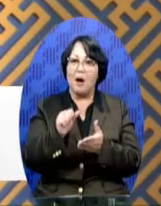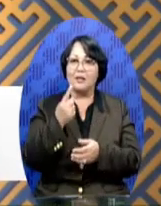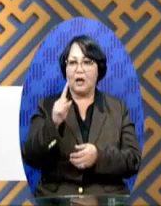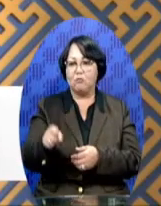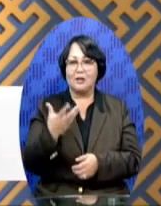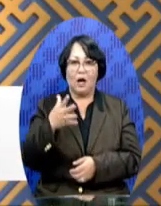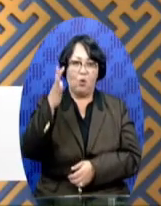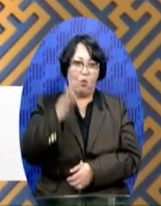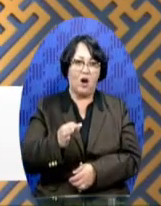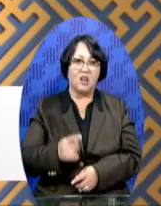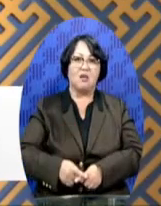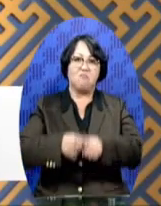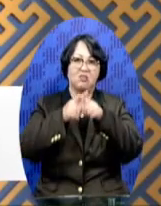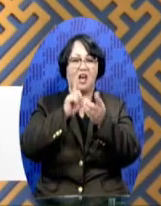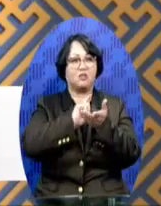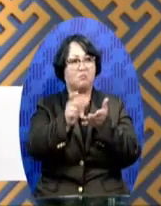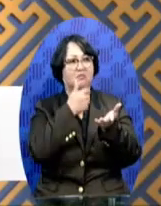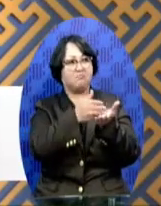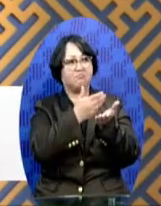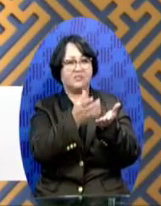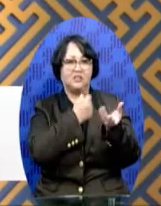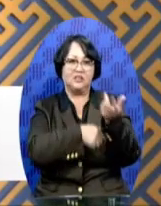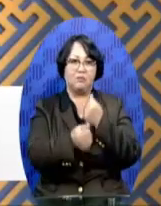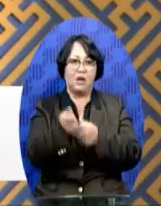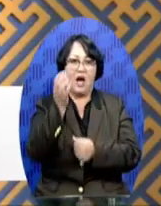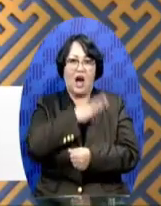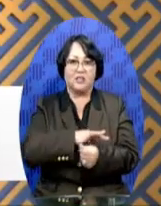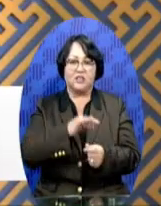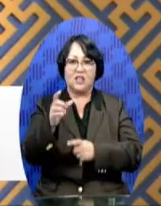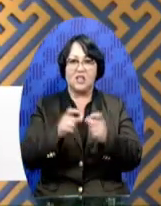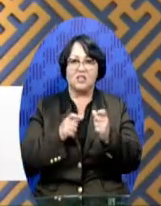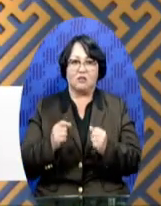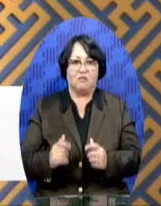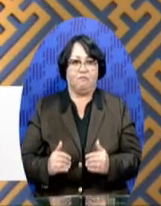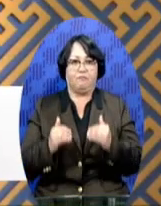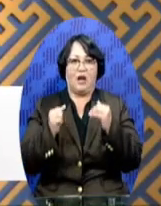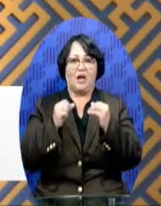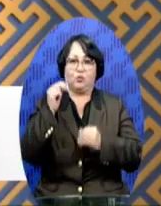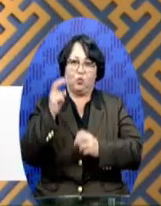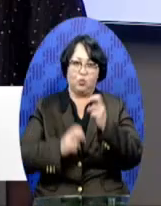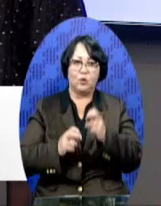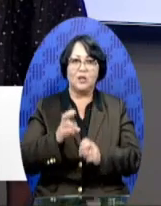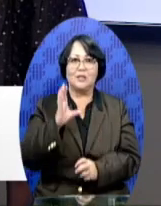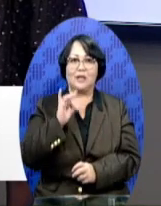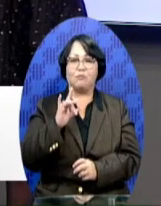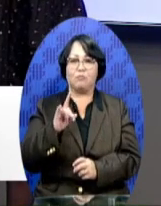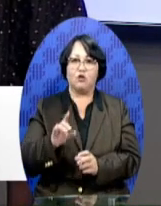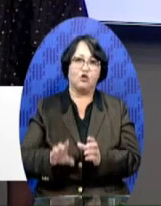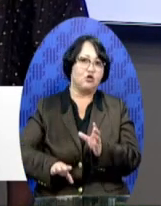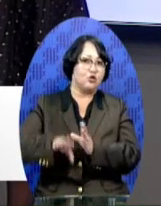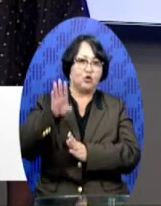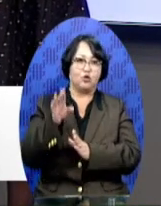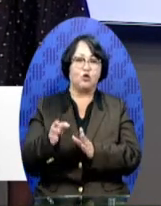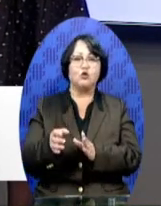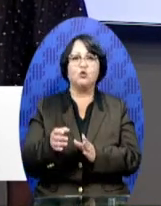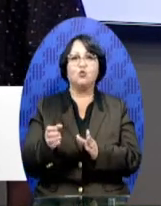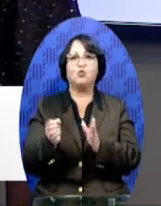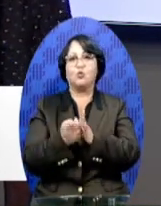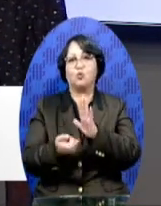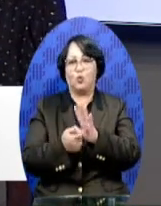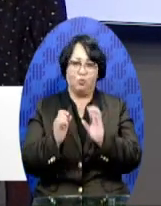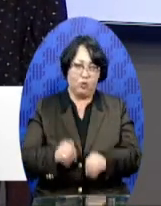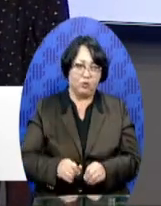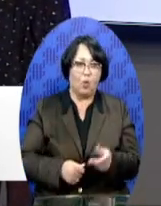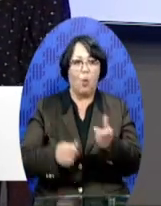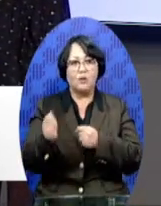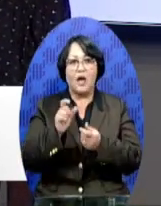тооцоос өссөн. Аж үйлдвэрийн салбарын бүтээгдэхүүний үйлдвэрлэлийн өсөлтөд гол нь өгүүлжээ. За худалдааны эргэлт ямар